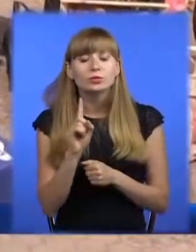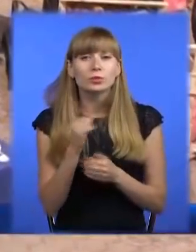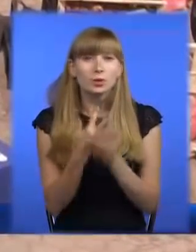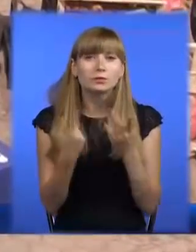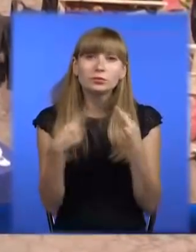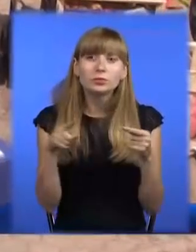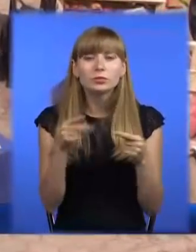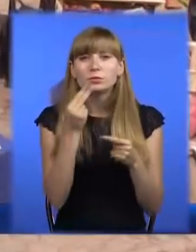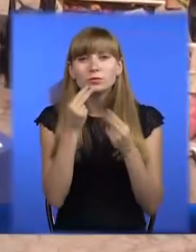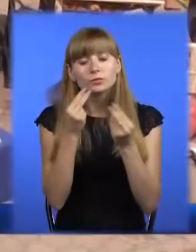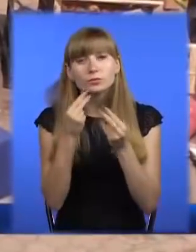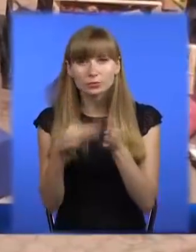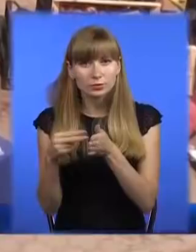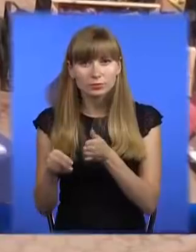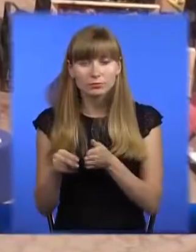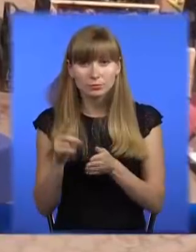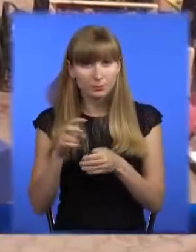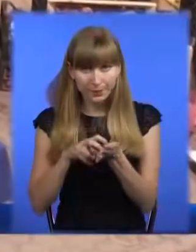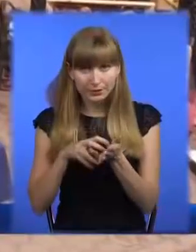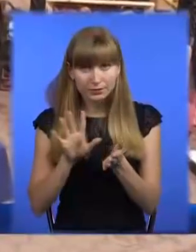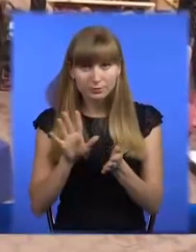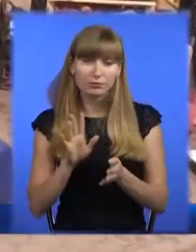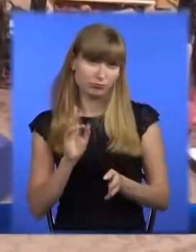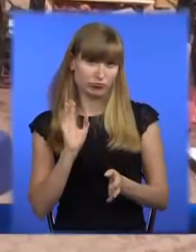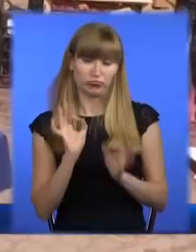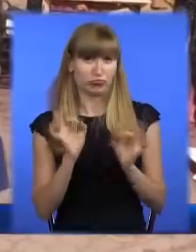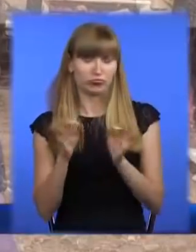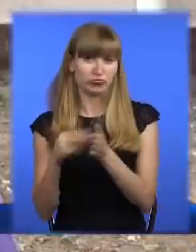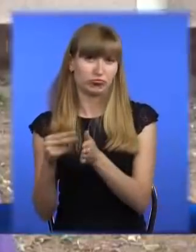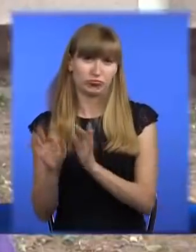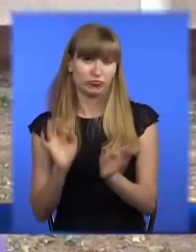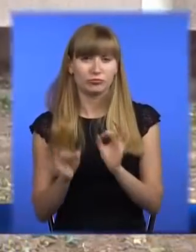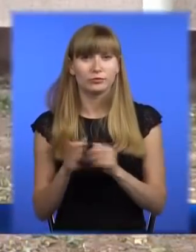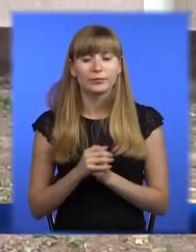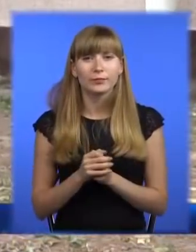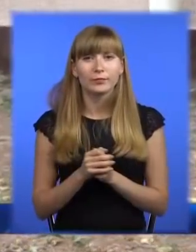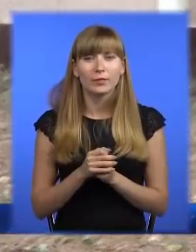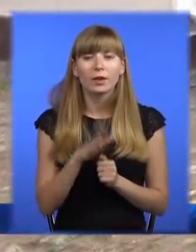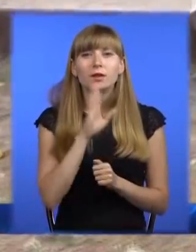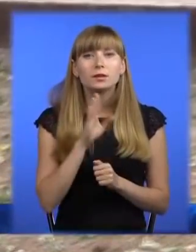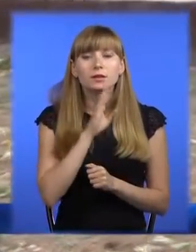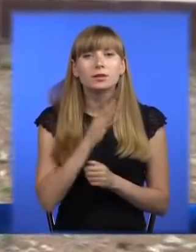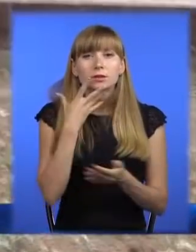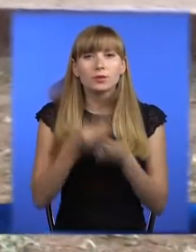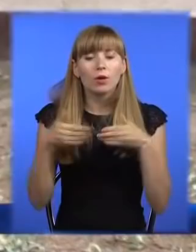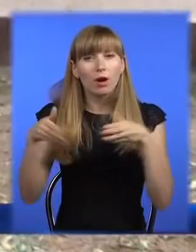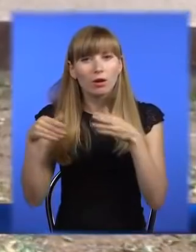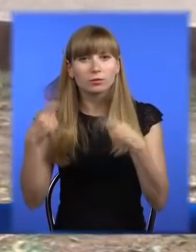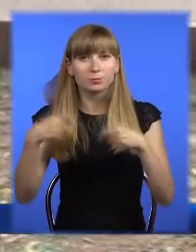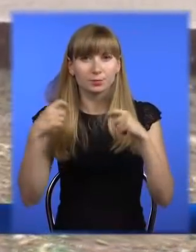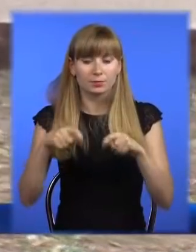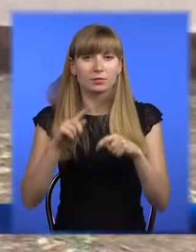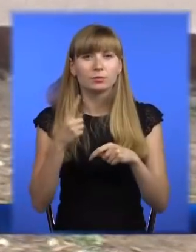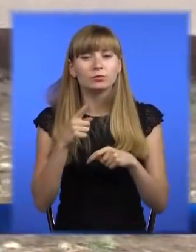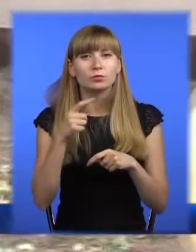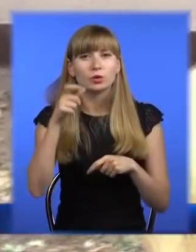за ягоди, фрукти не боїтеся? Ну ні, поки. Нормально. Лілія на цій стихійці продає фрукти та овочі з власних дач